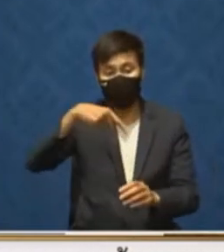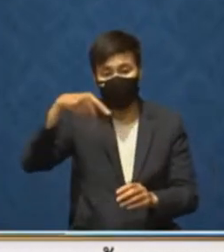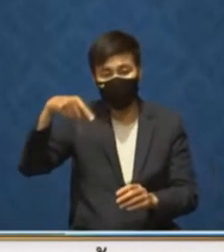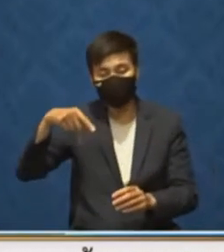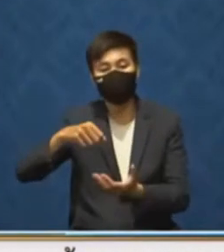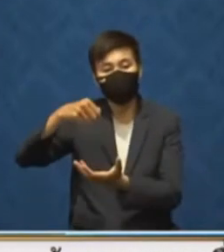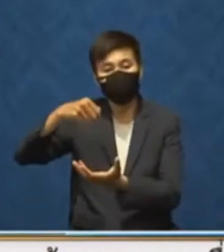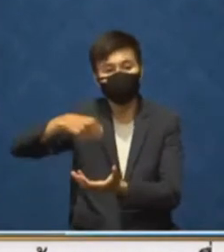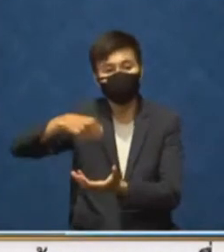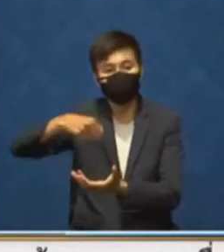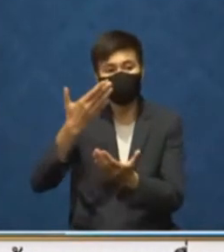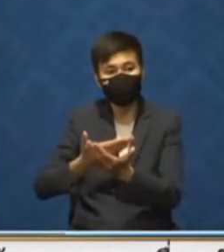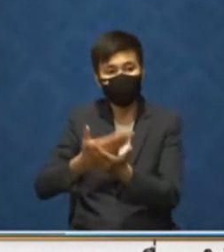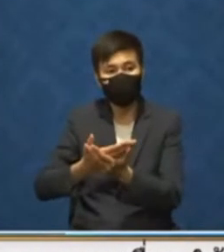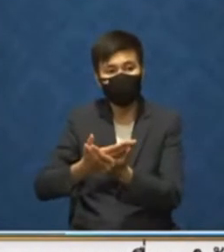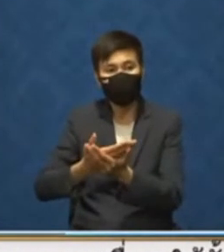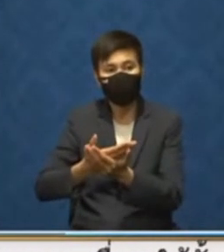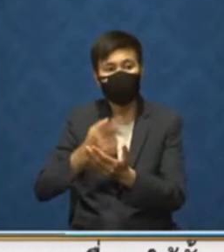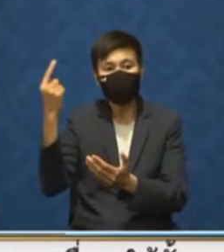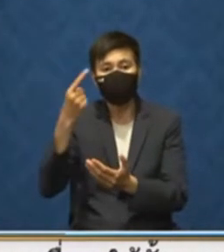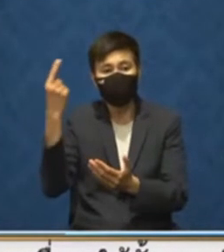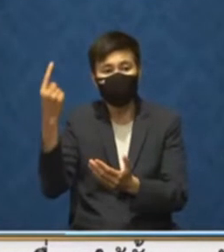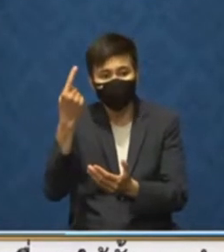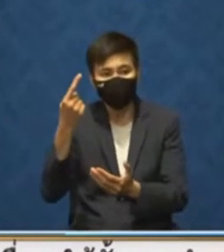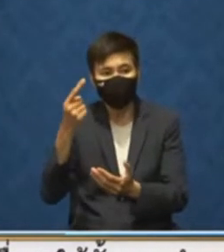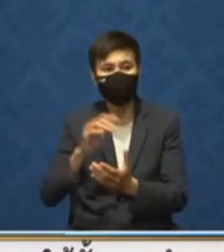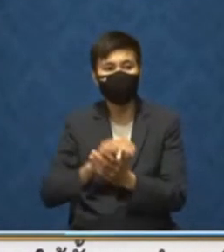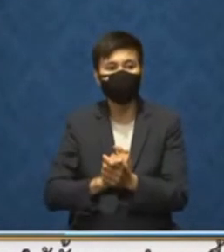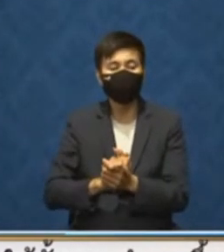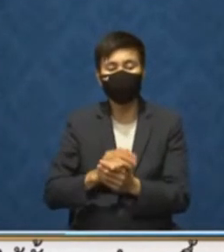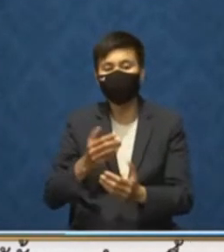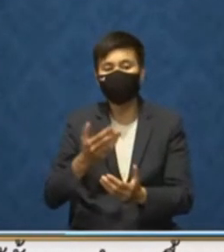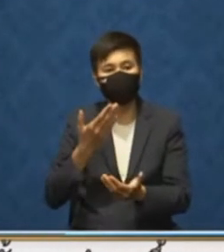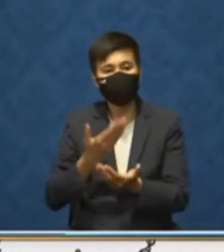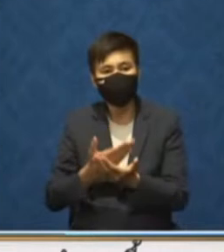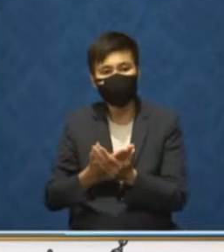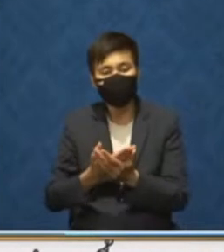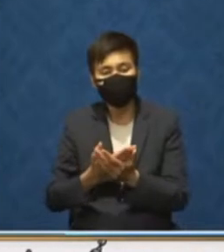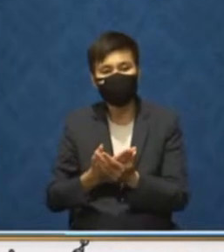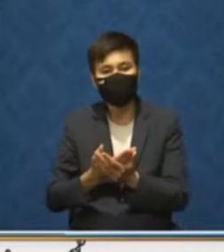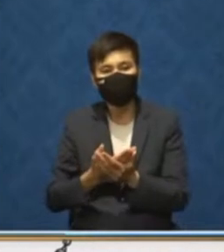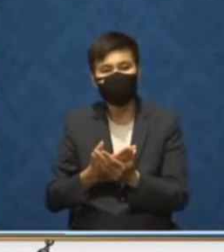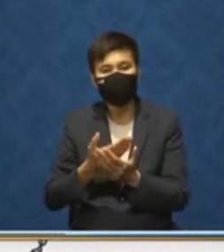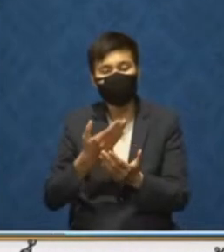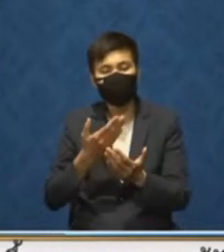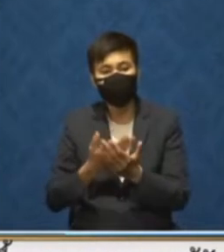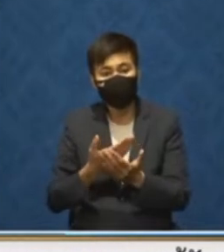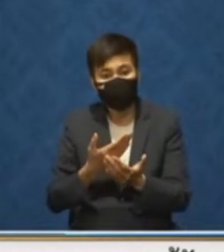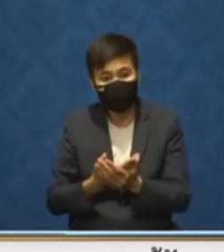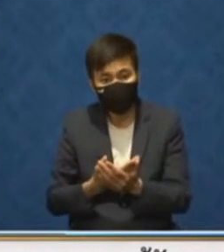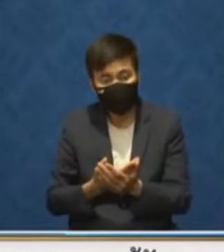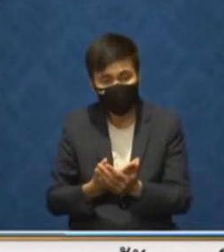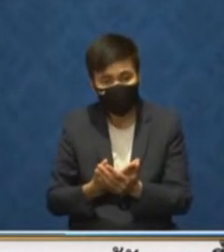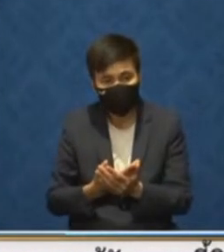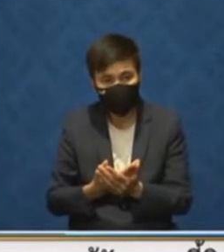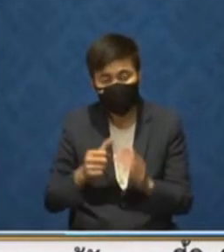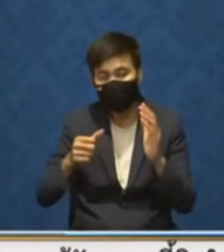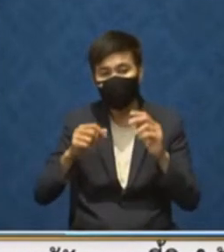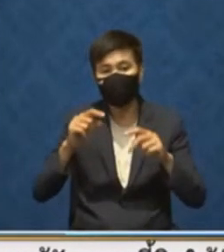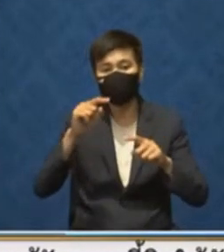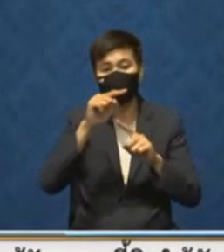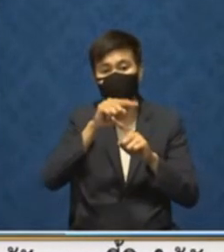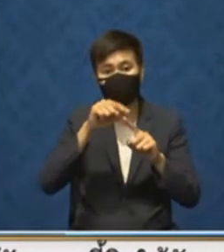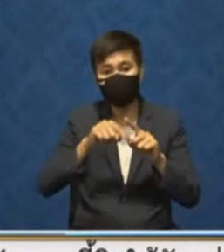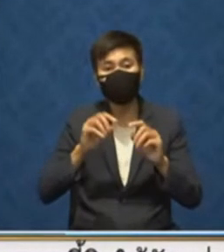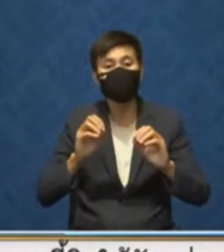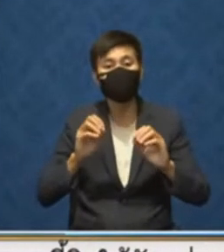ชอบใช้การผลิตชำระเงินผ่าน any IDไม่มีค่าธรรมเนียมผ่านพร้อมเพย์ QR paymentท่านบอกว่า Sไปจ่าย